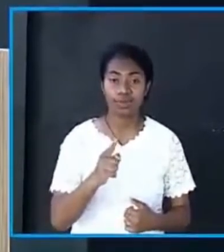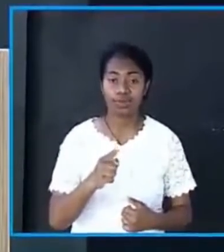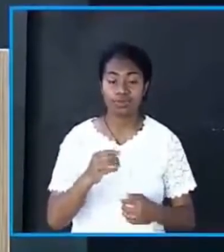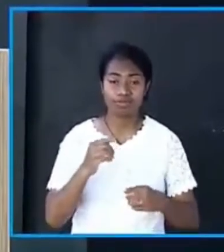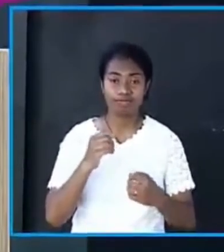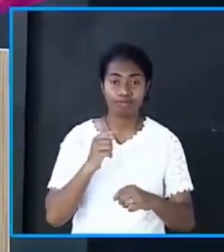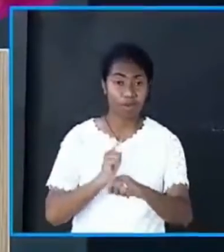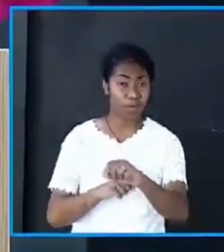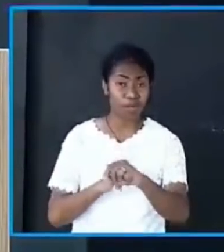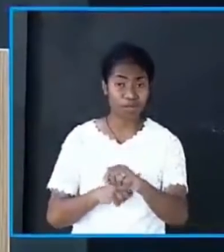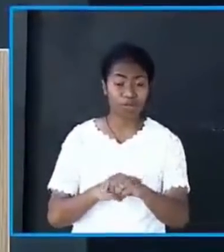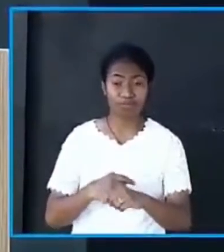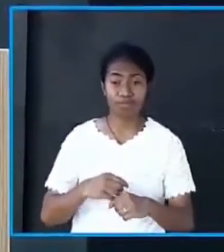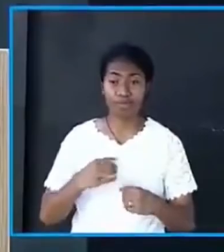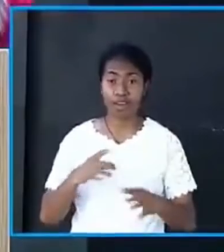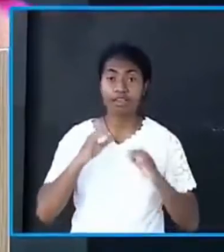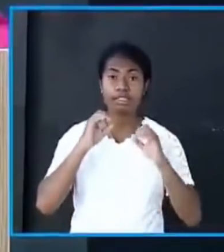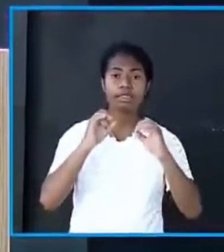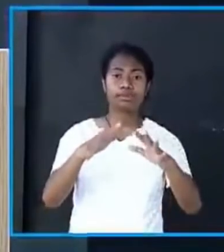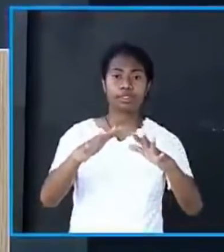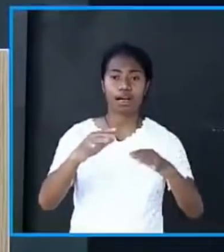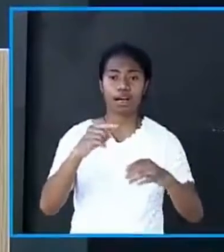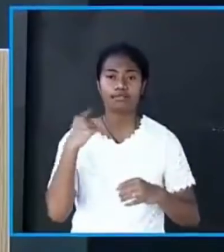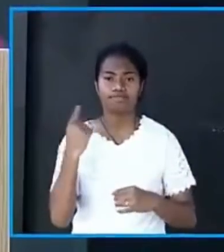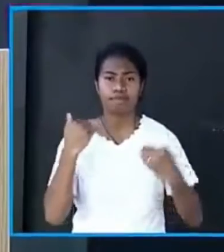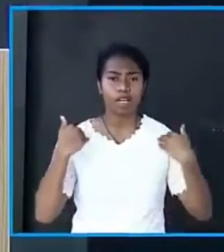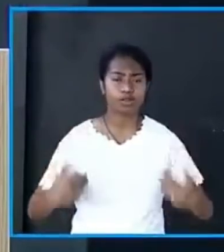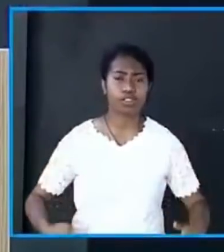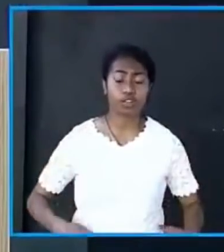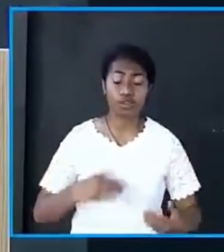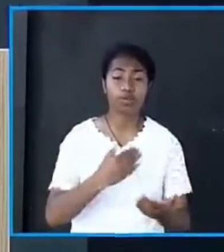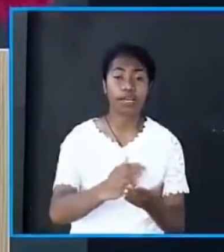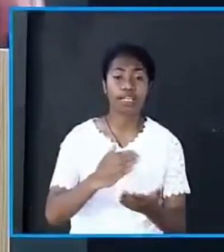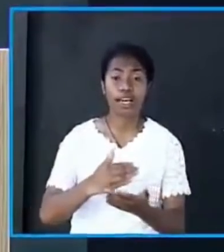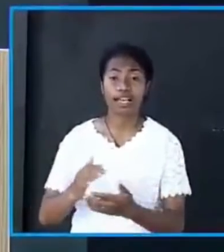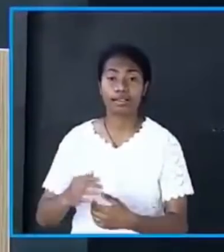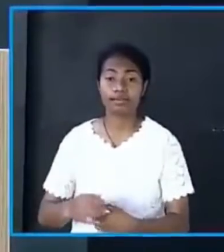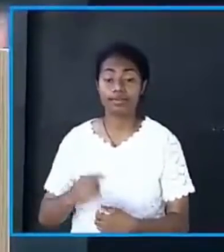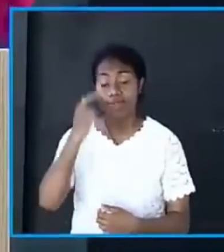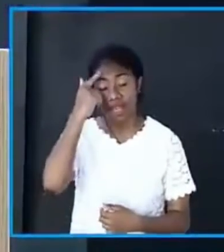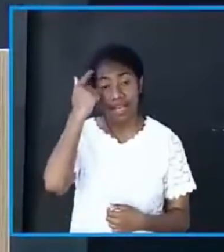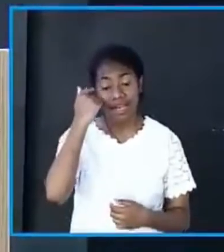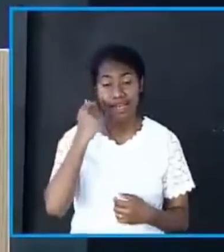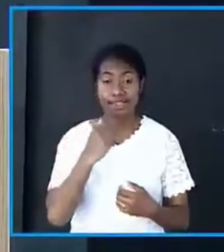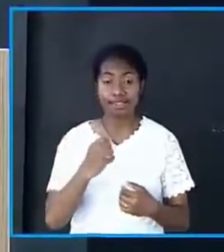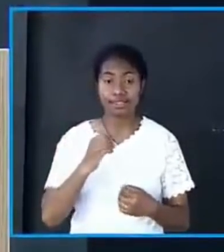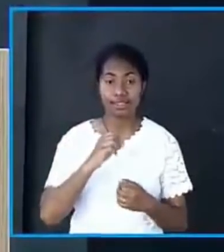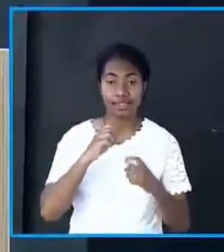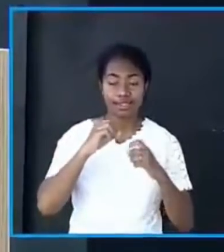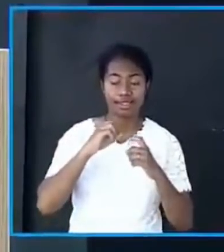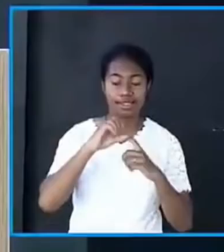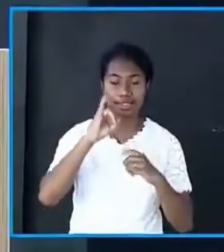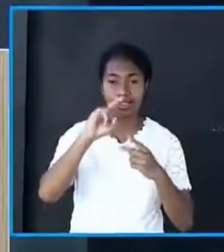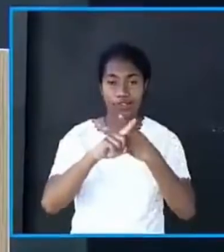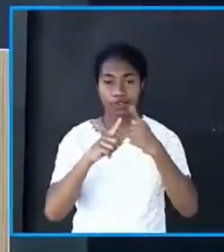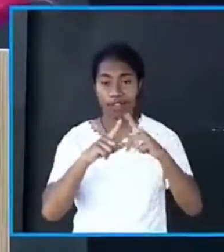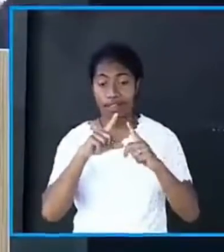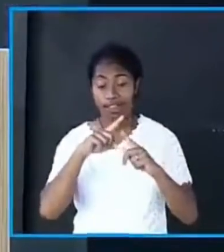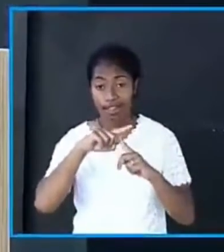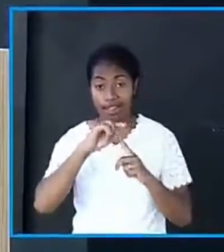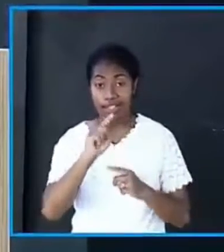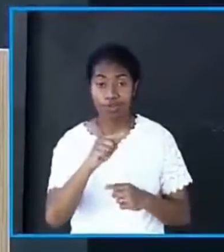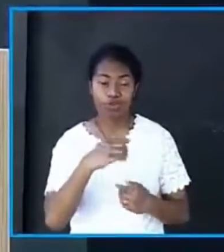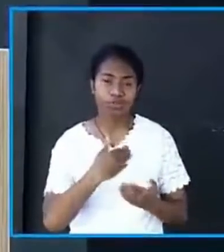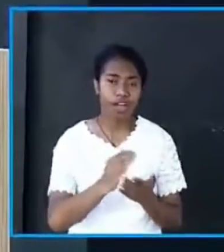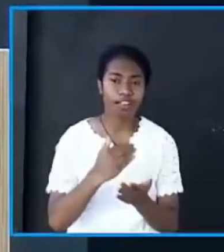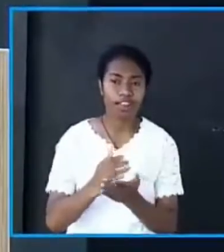waktu yang menciptakan manusia sifat itu dibagikan karena sifat itu dibagikan Maka manusia akhirnya memiliki